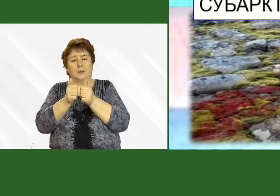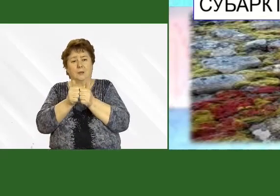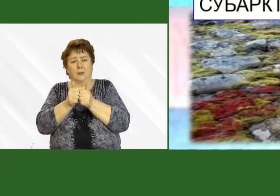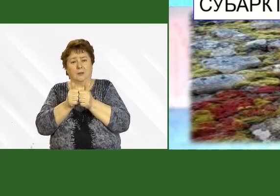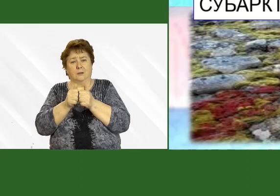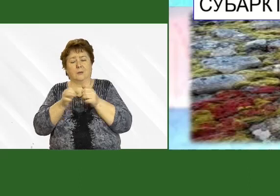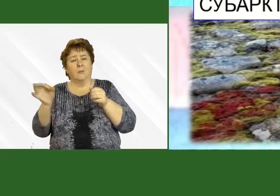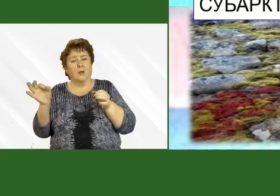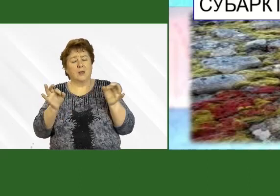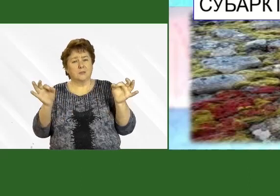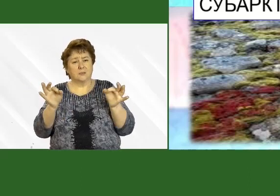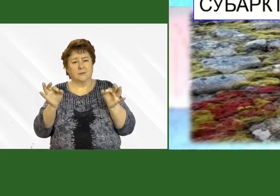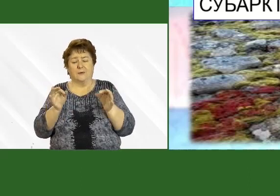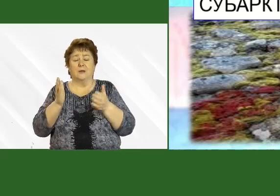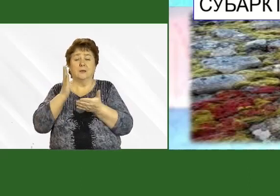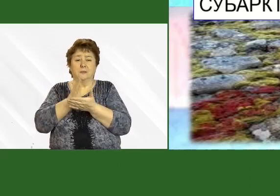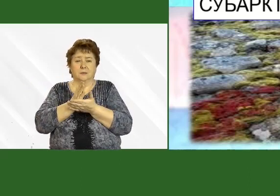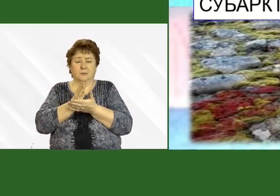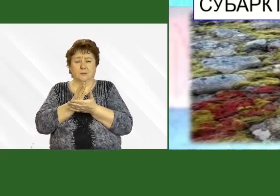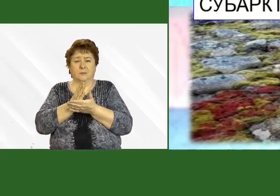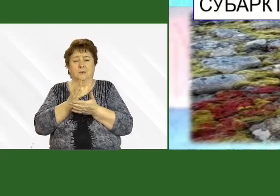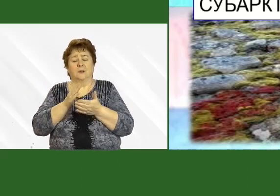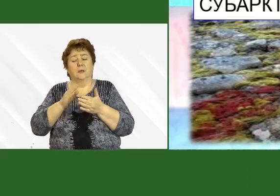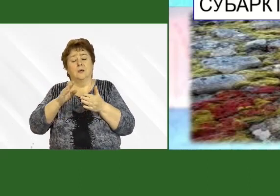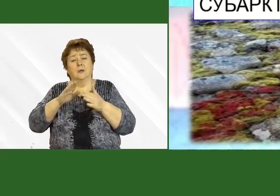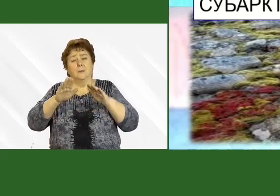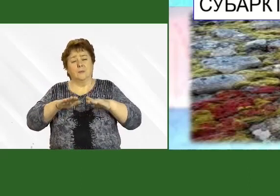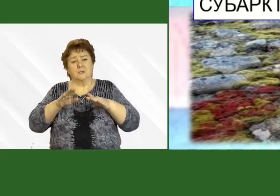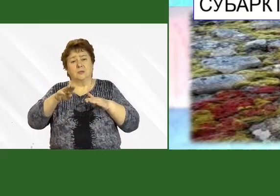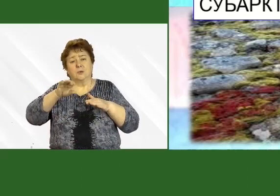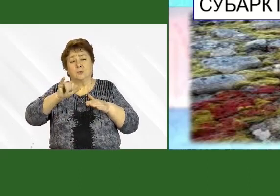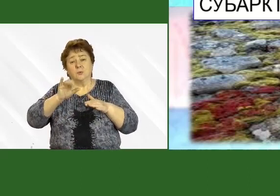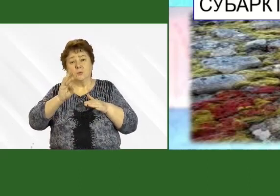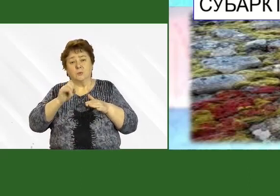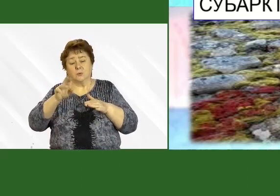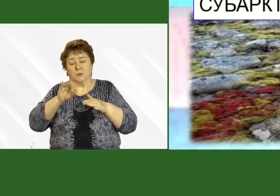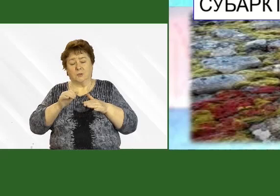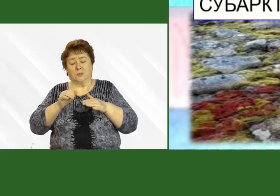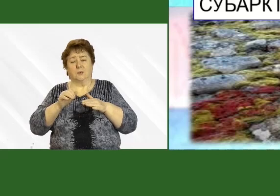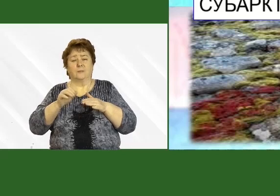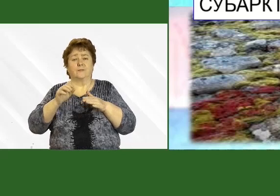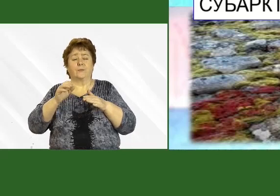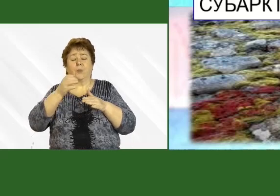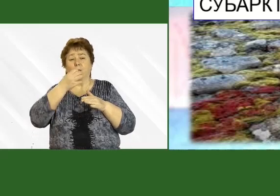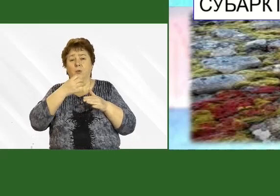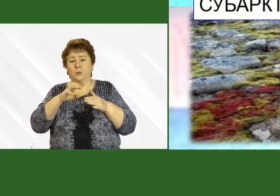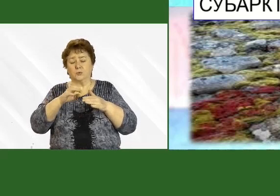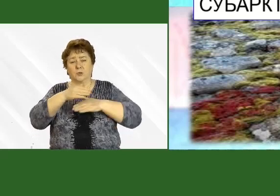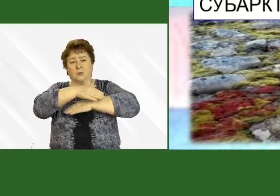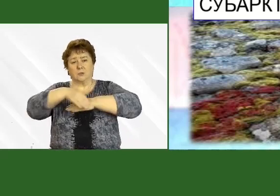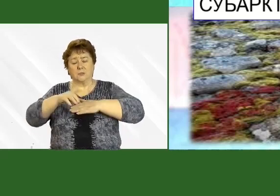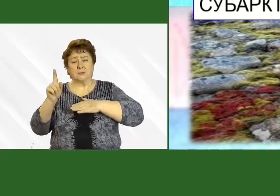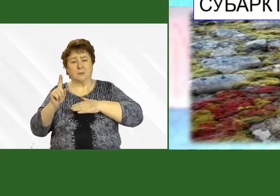к нему острова занимает зона тундры южная граница тундры на западе